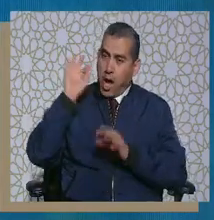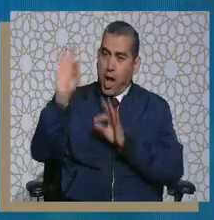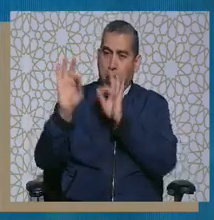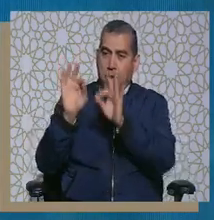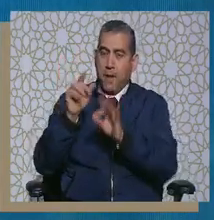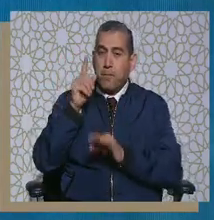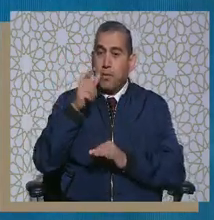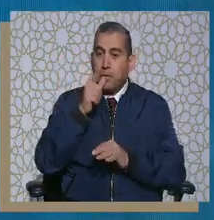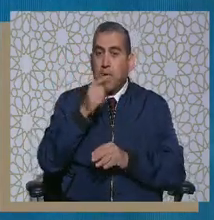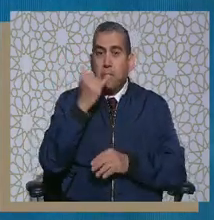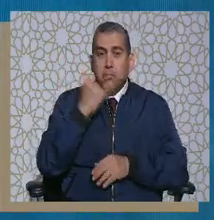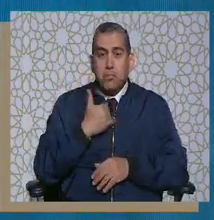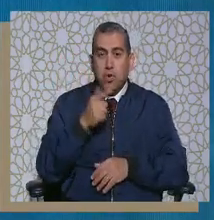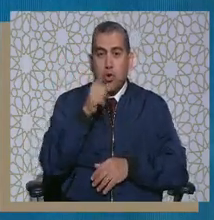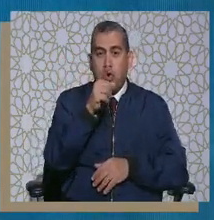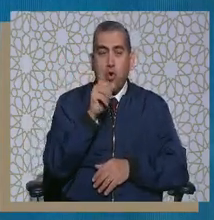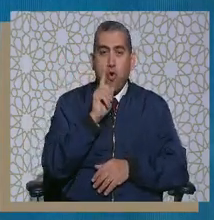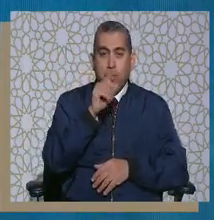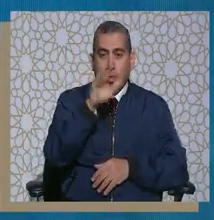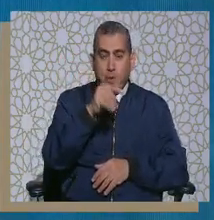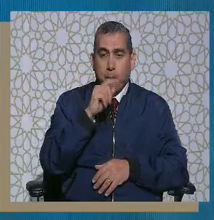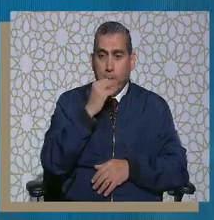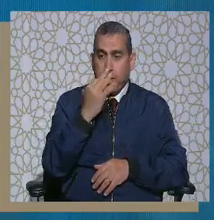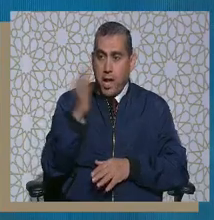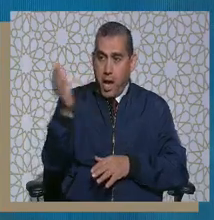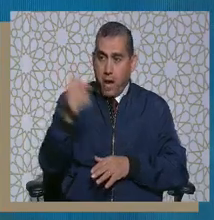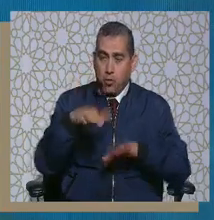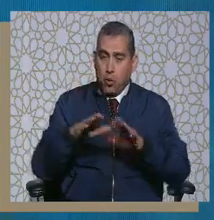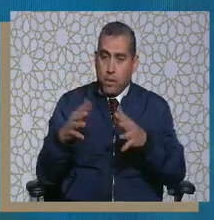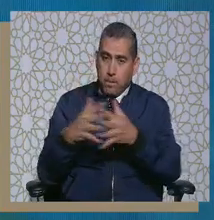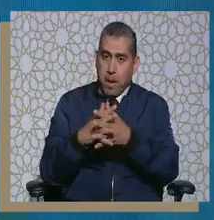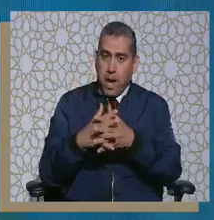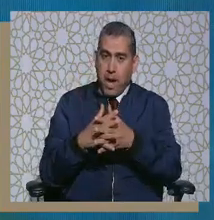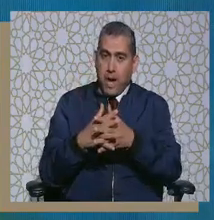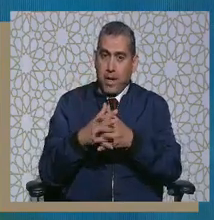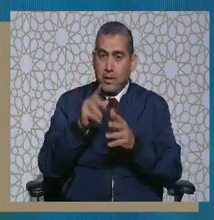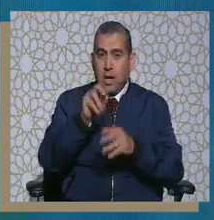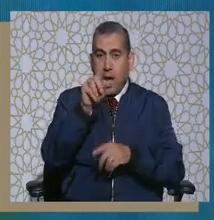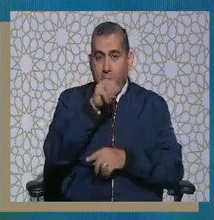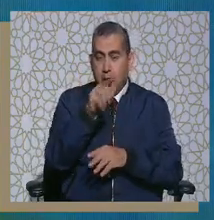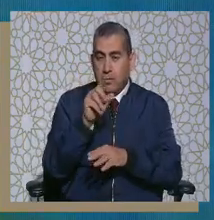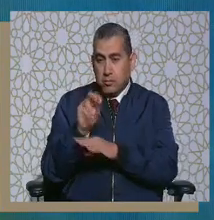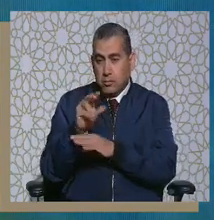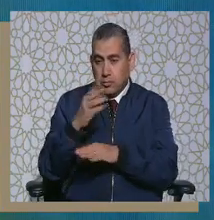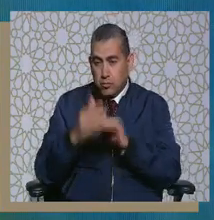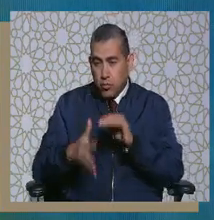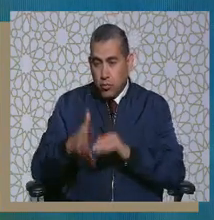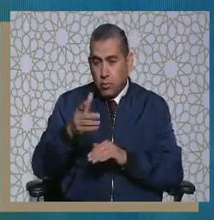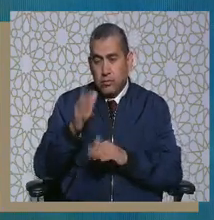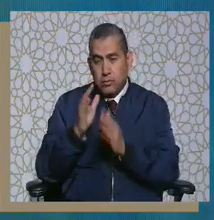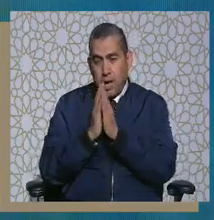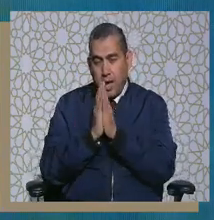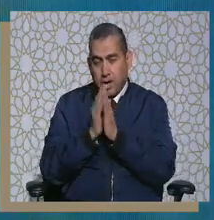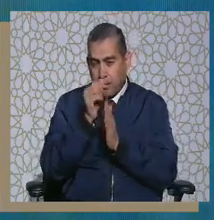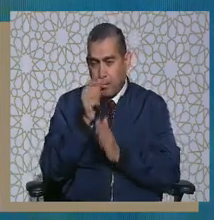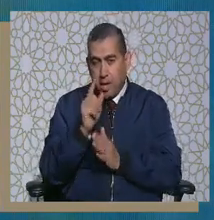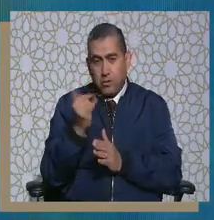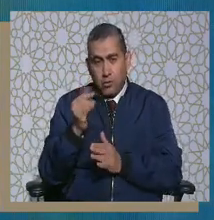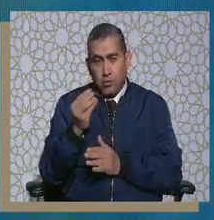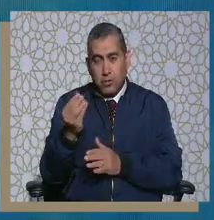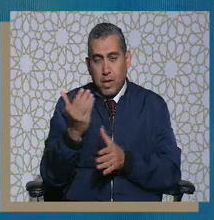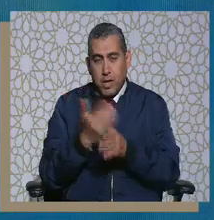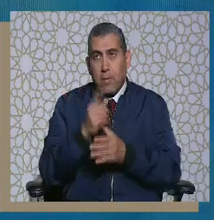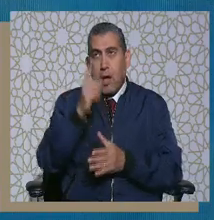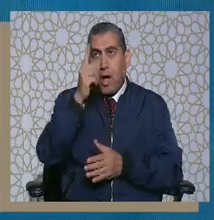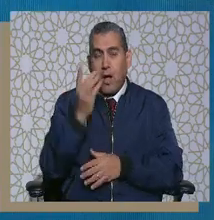بتكلميني هاتي الثلاث بنات وعديه معاك ولو كنت غلطت في تربيتهم اعتذري لهم عشان ربنا